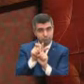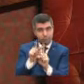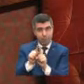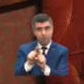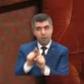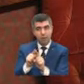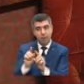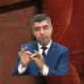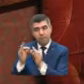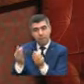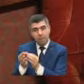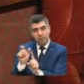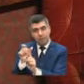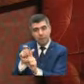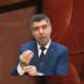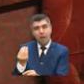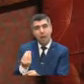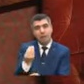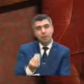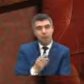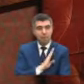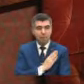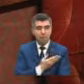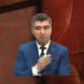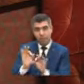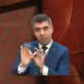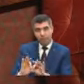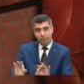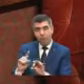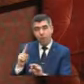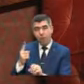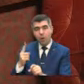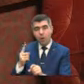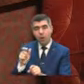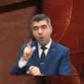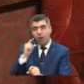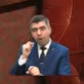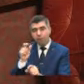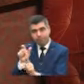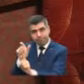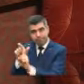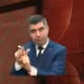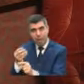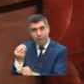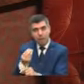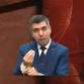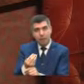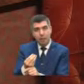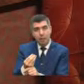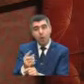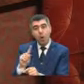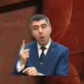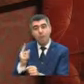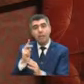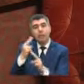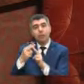الاجتماعي باش يستافد الطفل المكفول، وهذا ما فيه حتى مشكل. إلا كان شي ملف نحلوه، لأن من الناحية القانونية